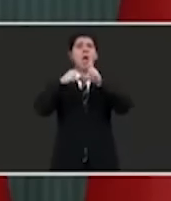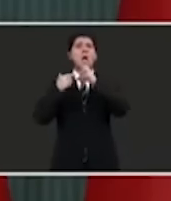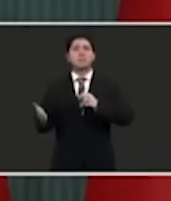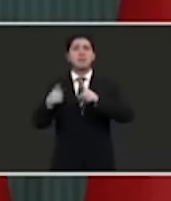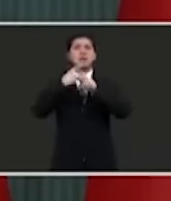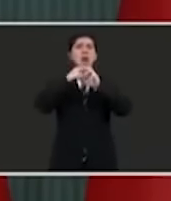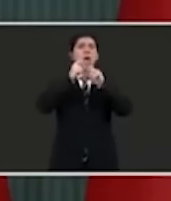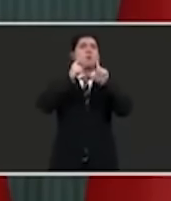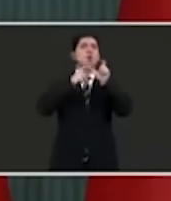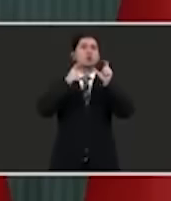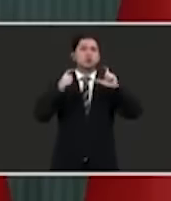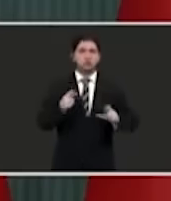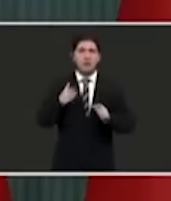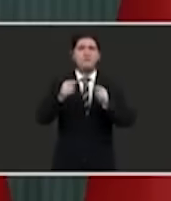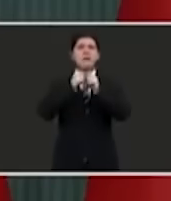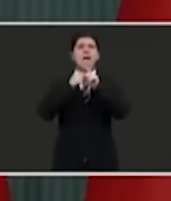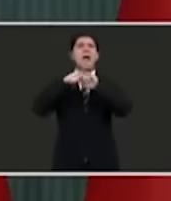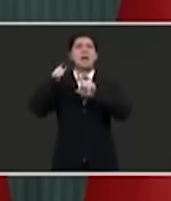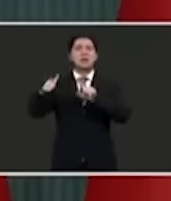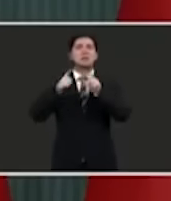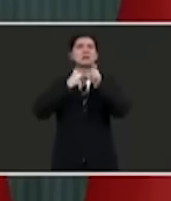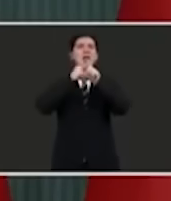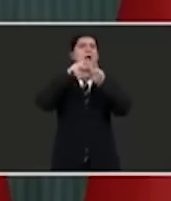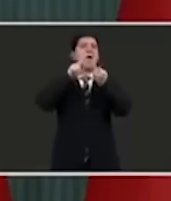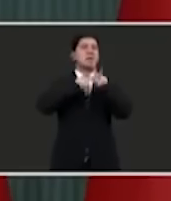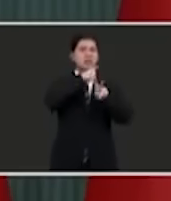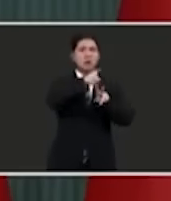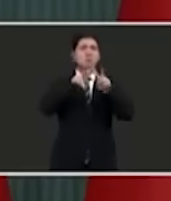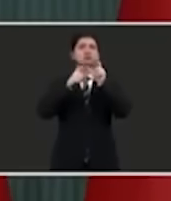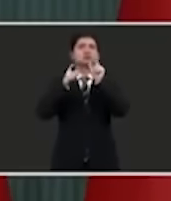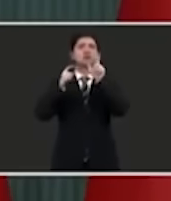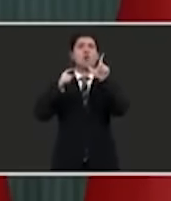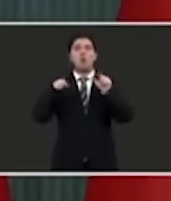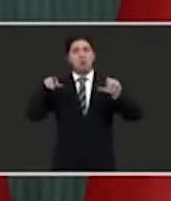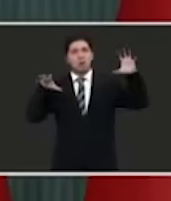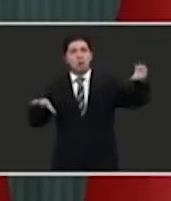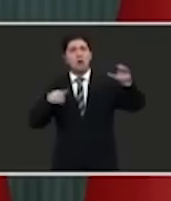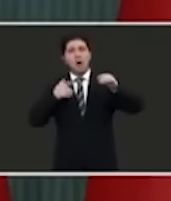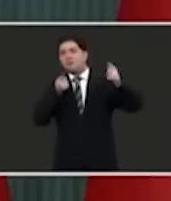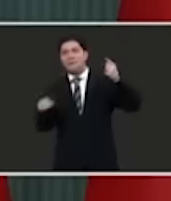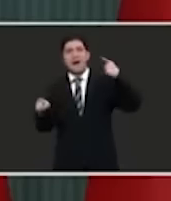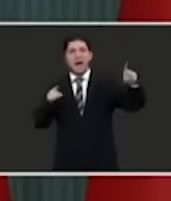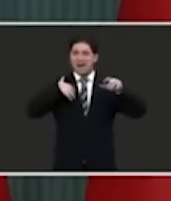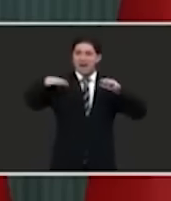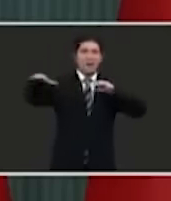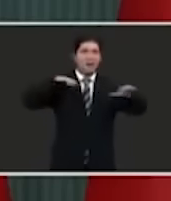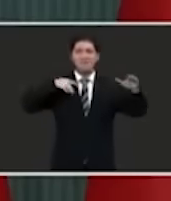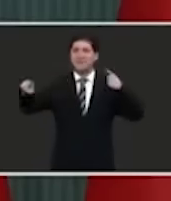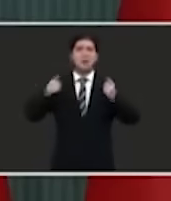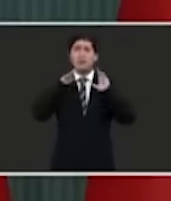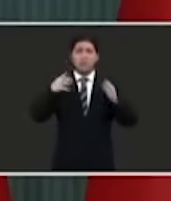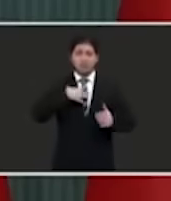Trablus'la Belh'i, Selanik'le Musul'u ayırt etmediğimiz gibi kendi kadim